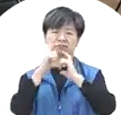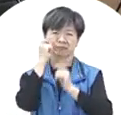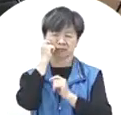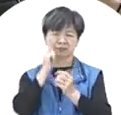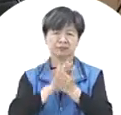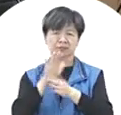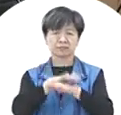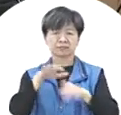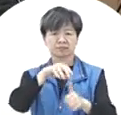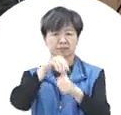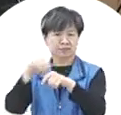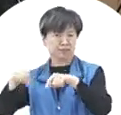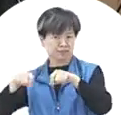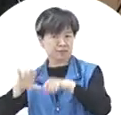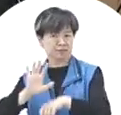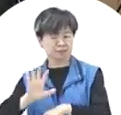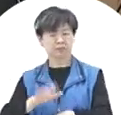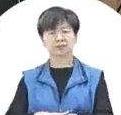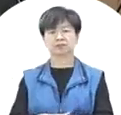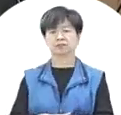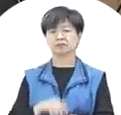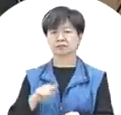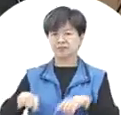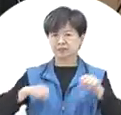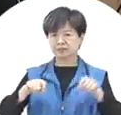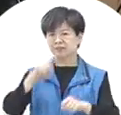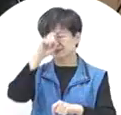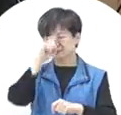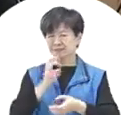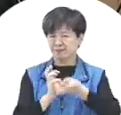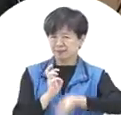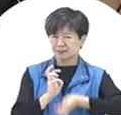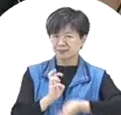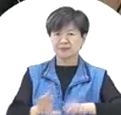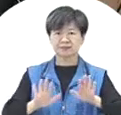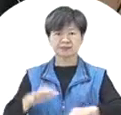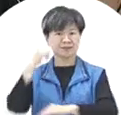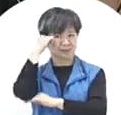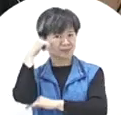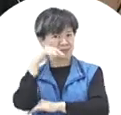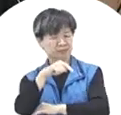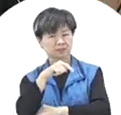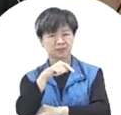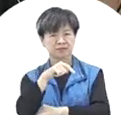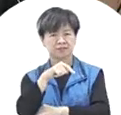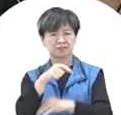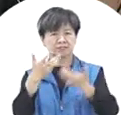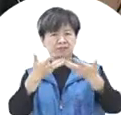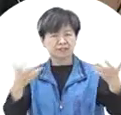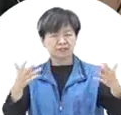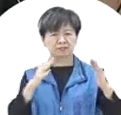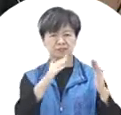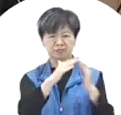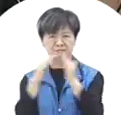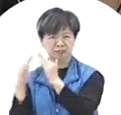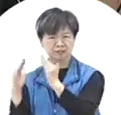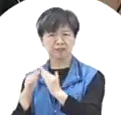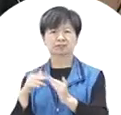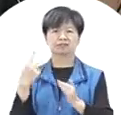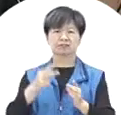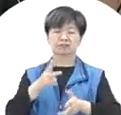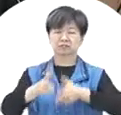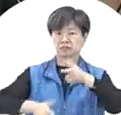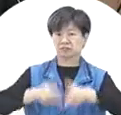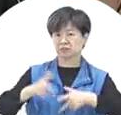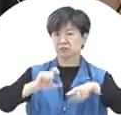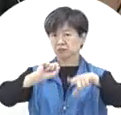计划， 对， 会报。 我希望这个安置计划可以具体，因为目前居住在这边有非常多的住家，也有非常多的厂商。